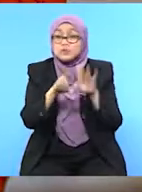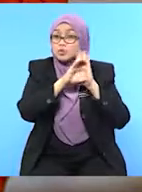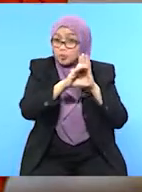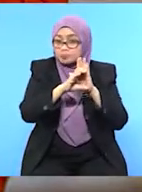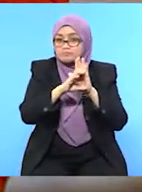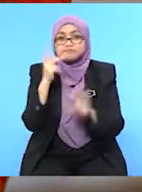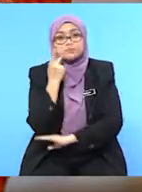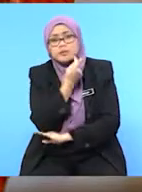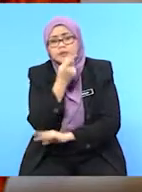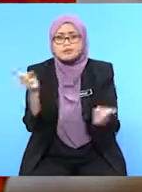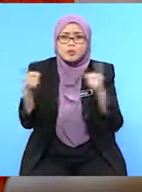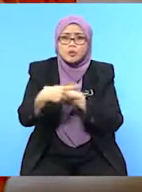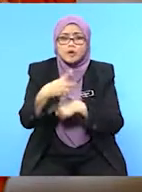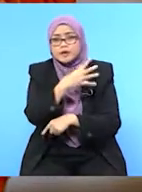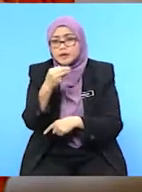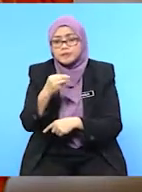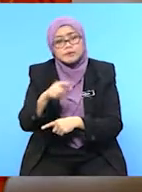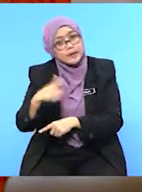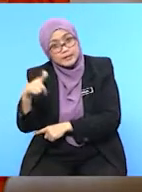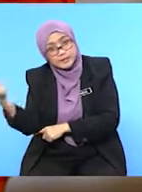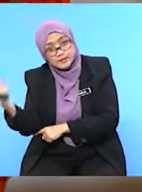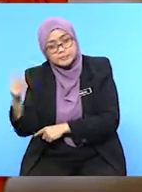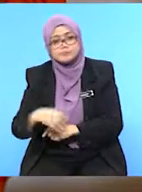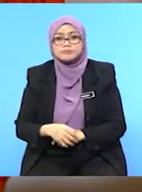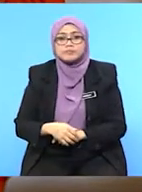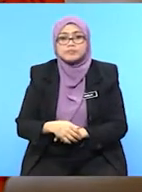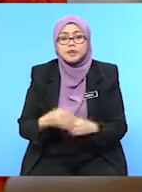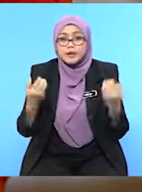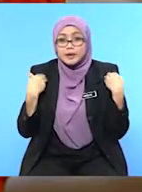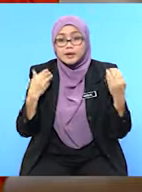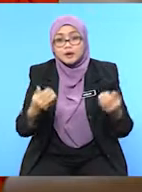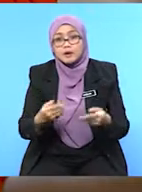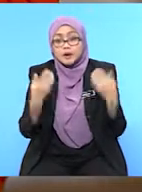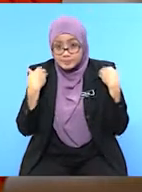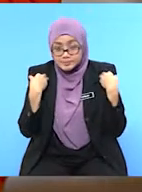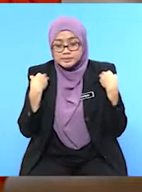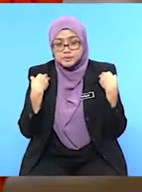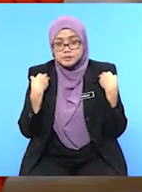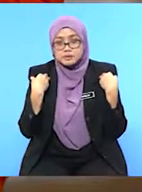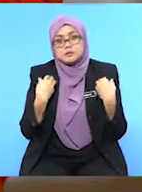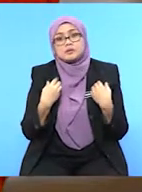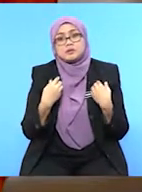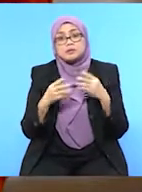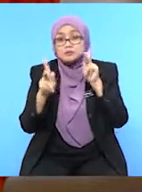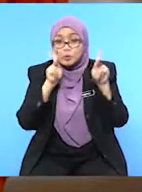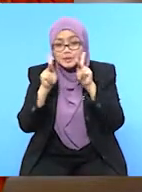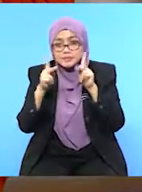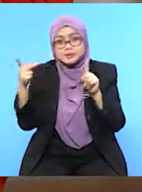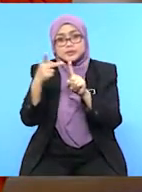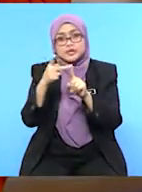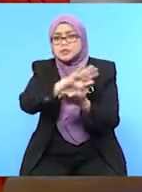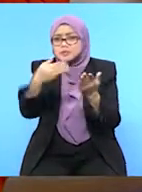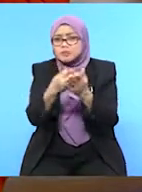sebagainya dan ini sekaligus akan ada Pak mewujudkan arwah interaksi dan juga mengukuhkan pepadu adalah kalangan breaker dan akhir sekali